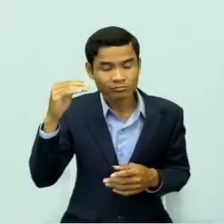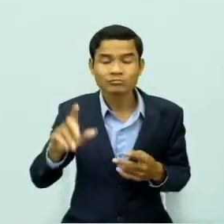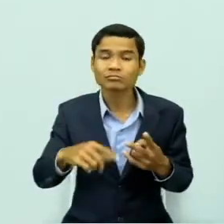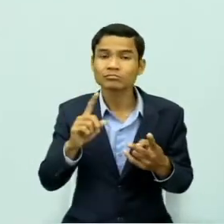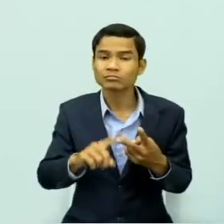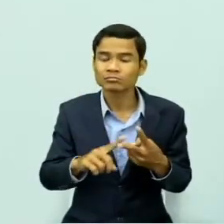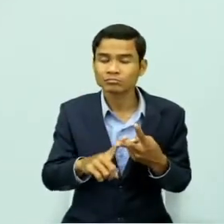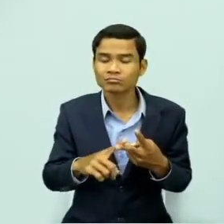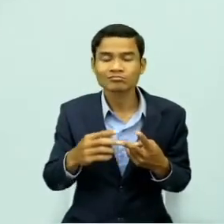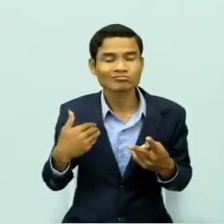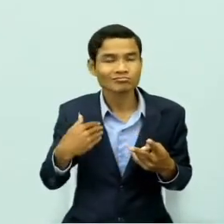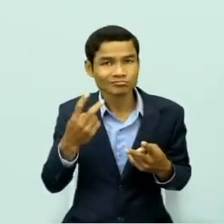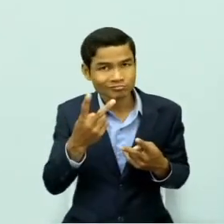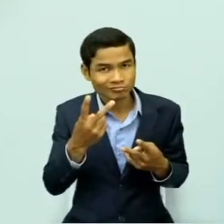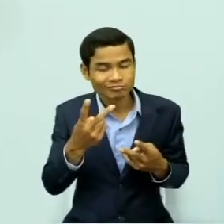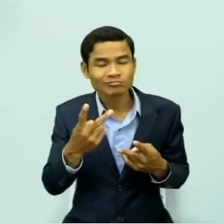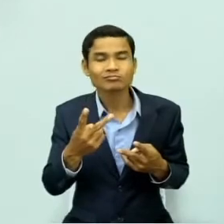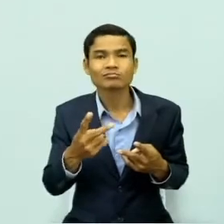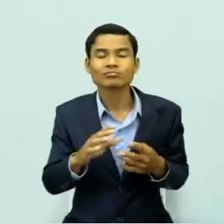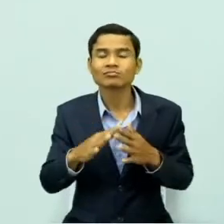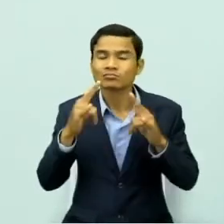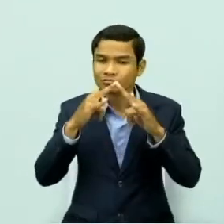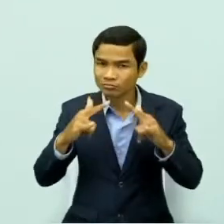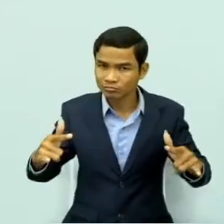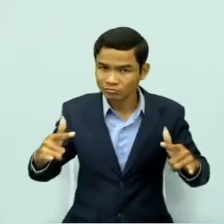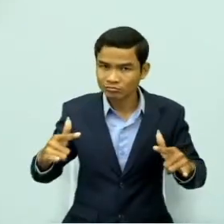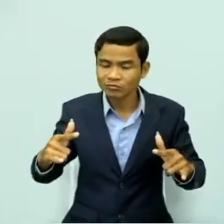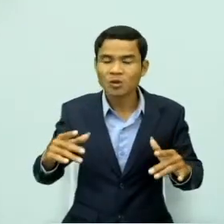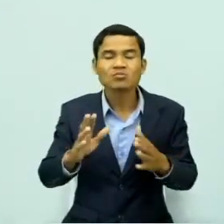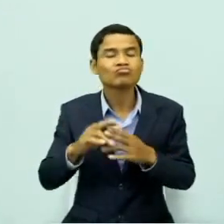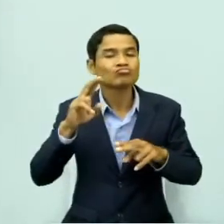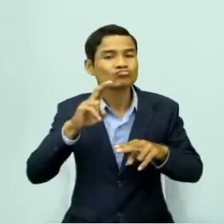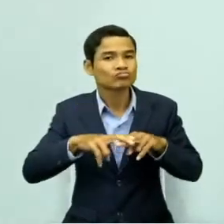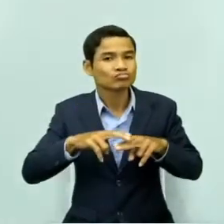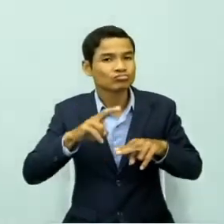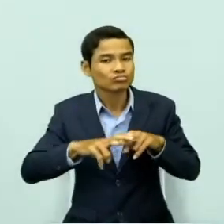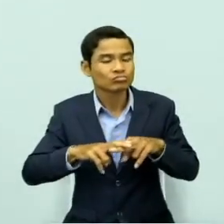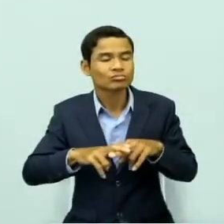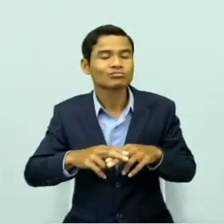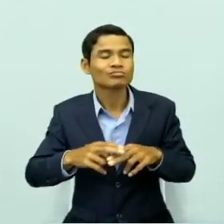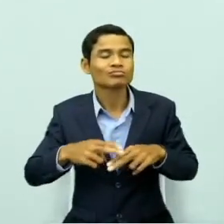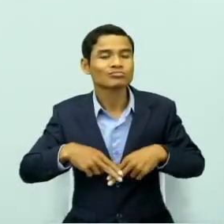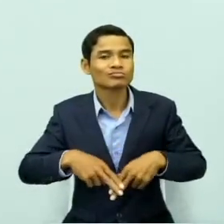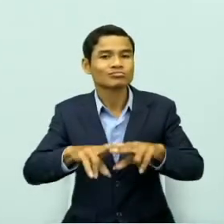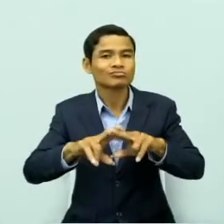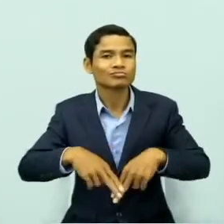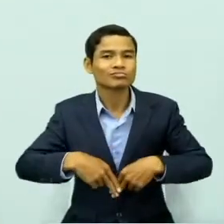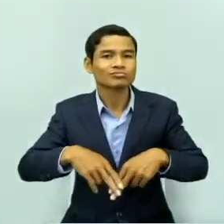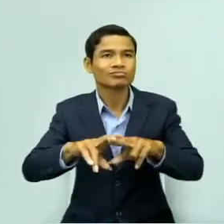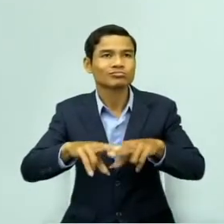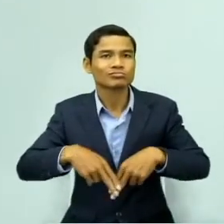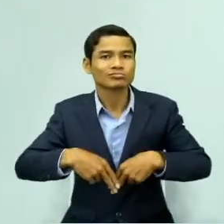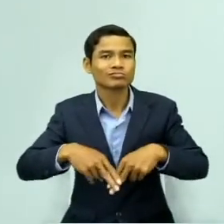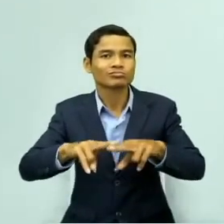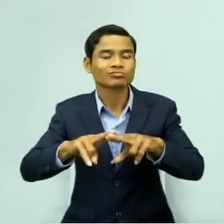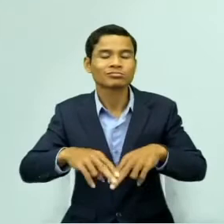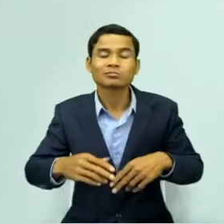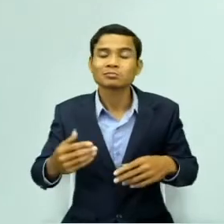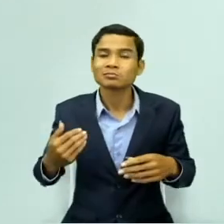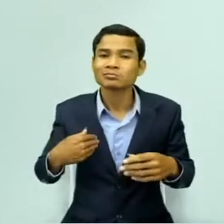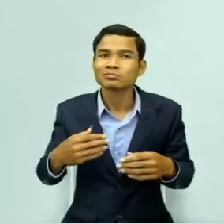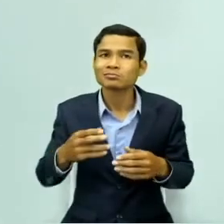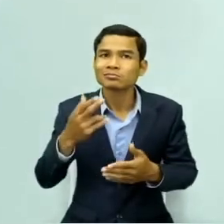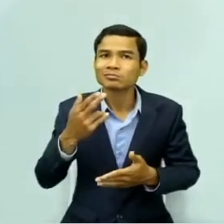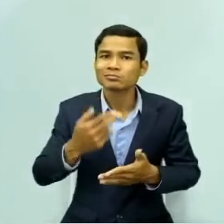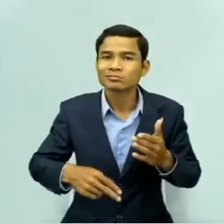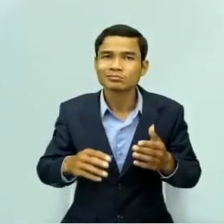miến chà khến miến rồn miến con nó coi lên lửa ăn rừng hai miến ai kì con ấy